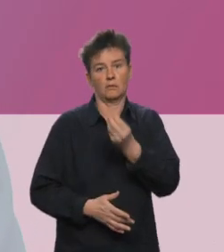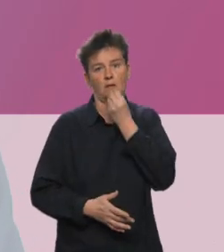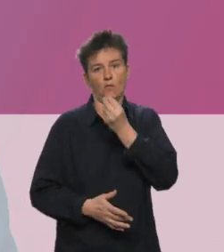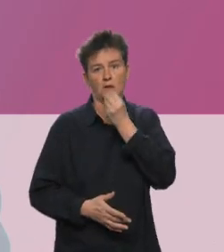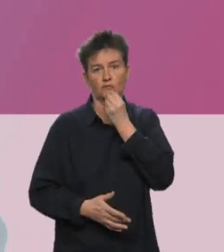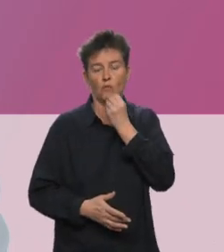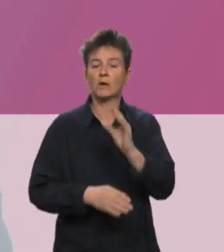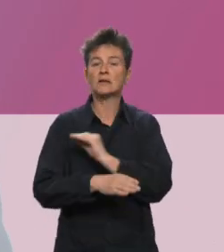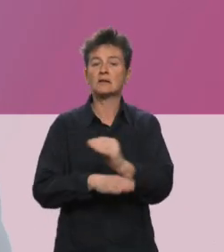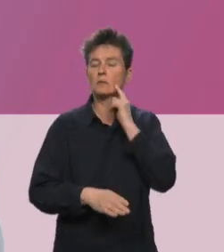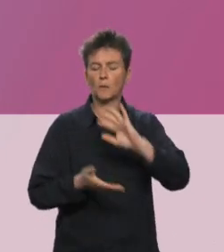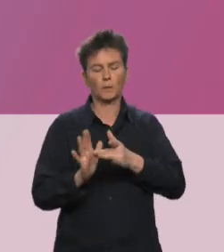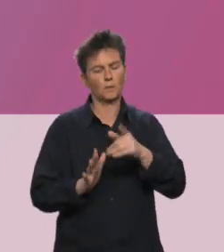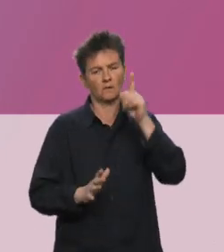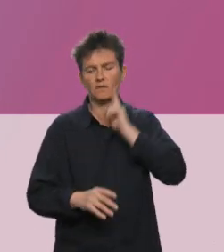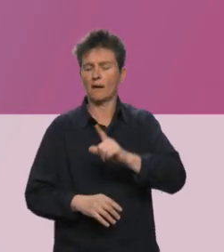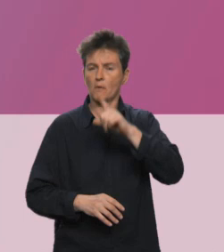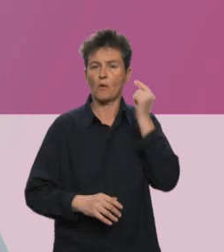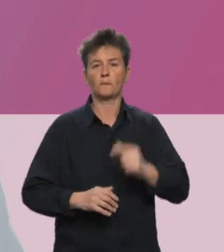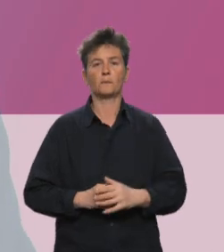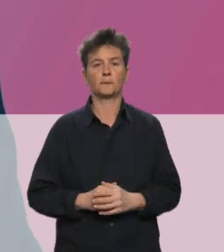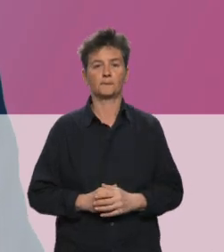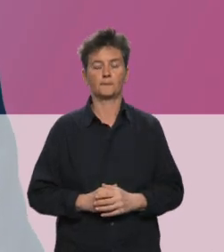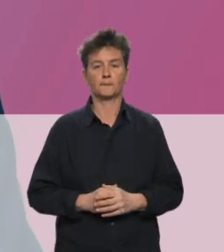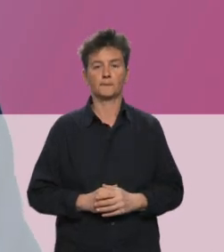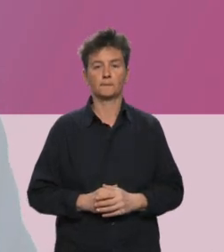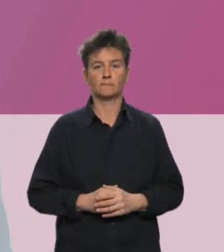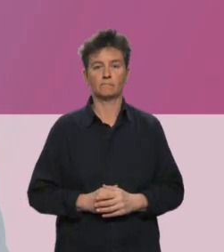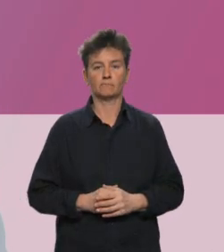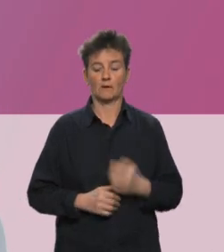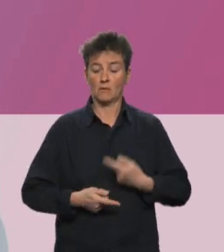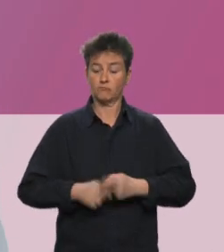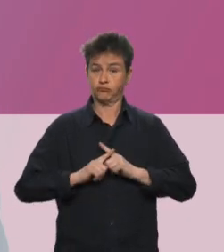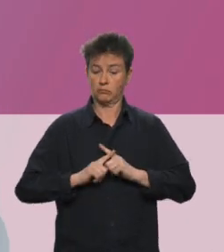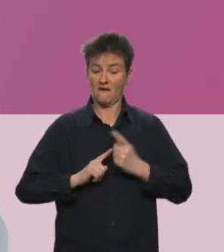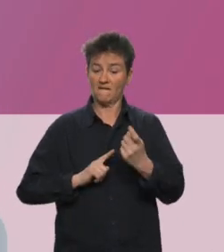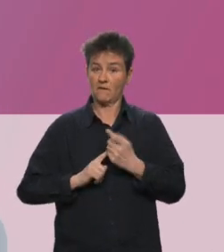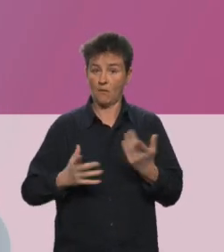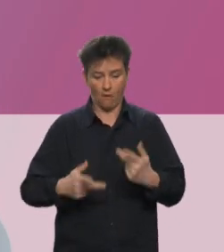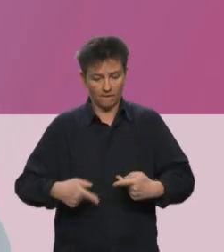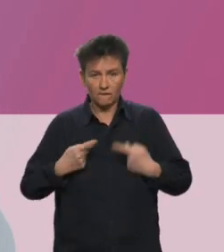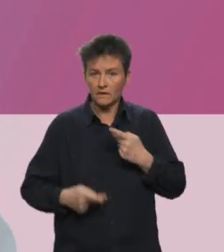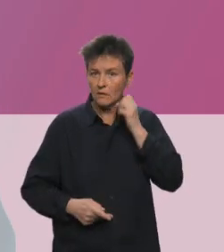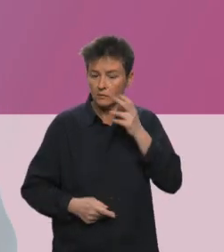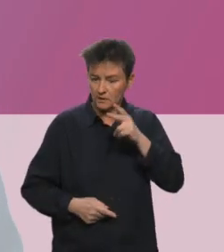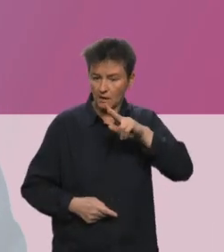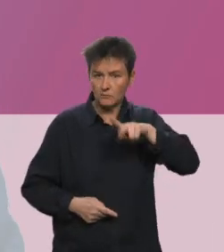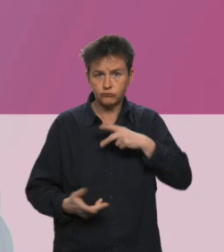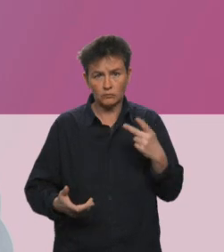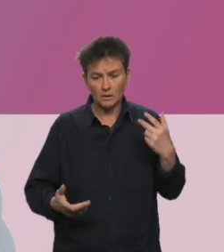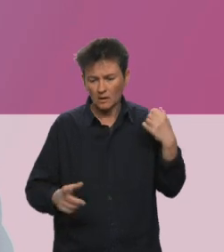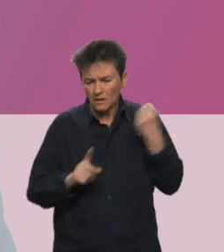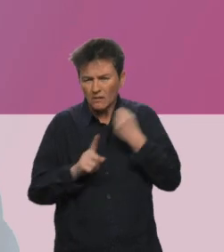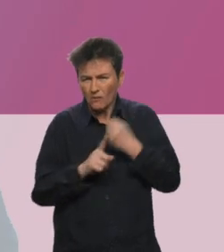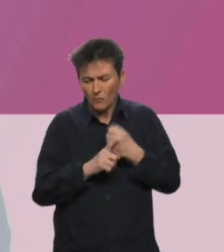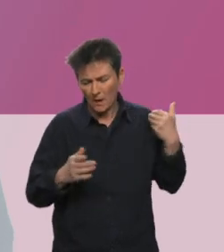et à la sécurité pour toutes et tous. J'ai forgé ces convictions dans mon quotidien, dans